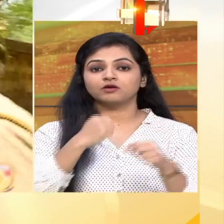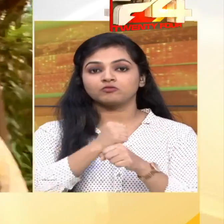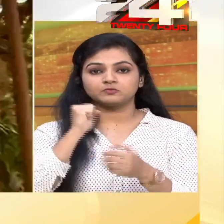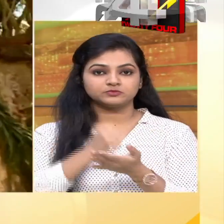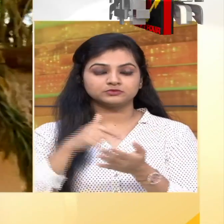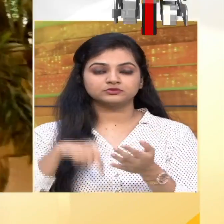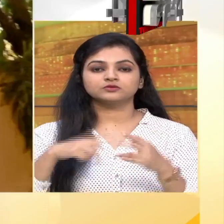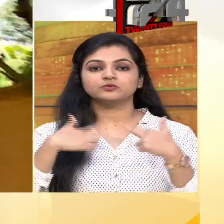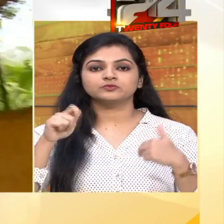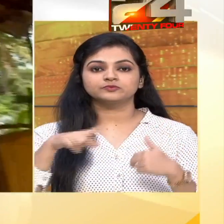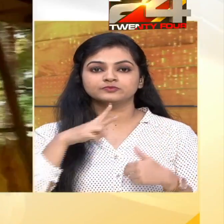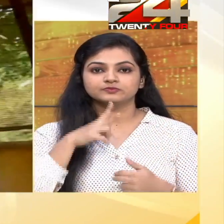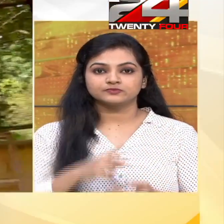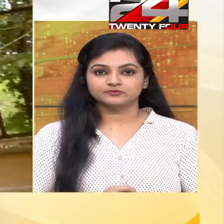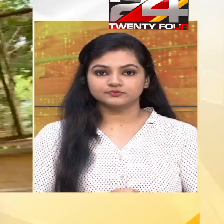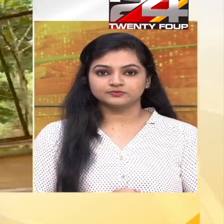കോടതി വിധിച്ചു.